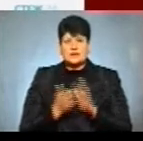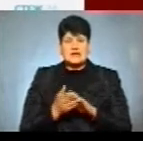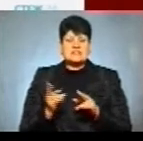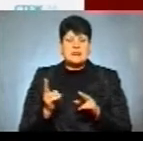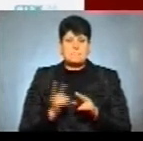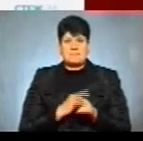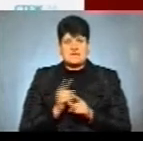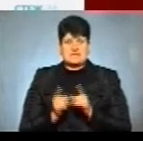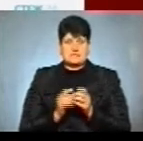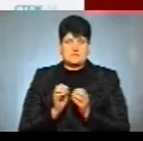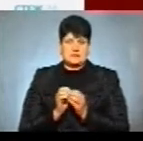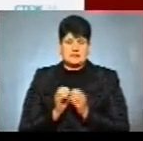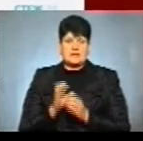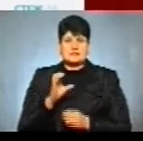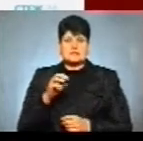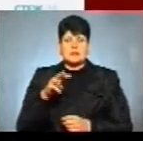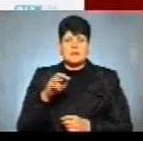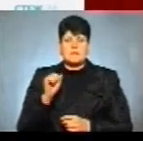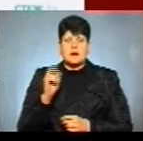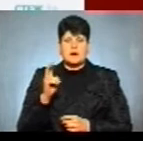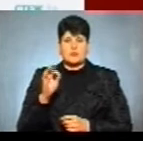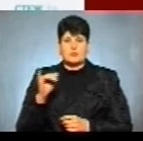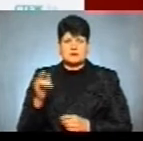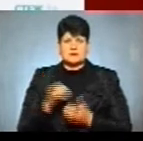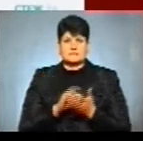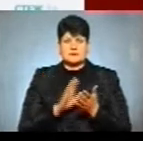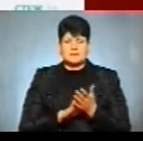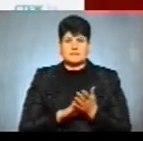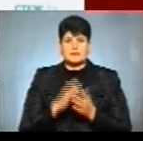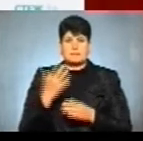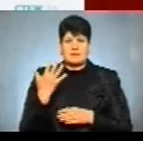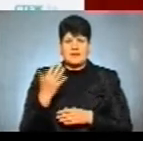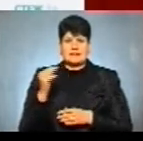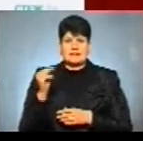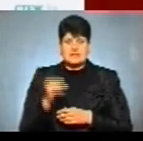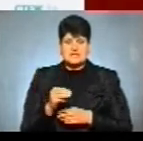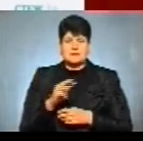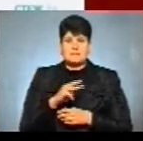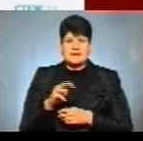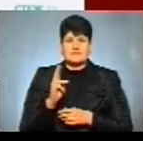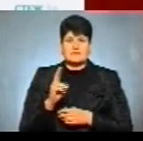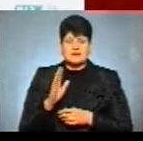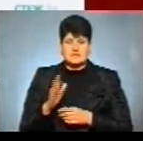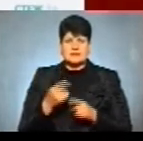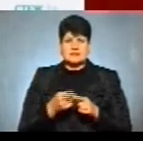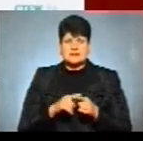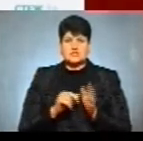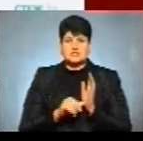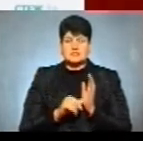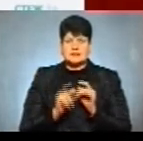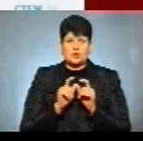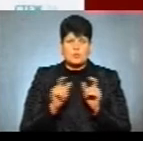без змін. В Смакуза, який задекларував майже 5 тисяч метрів квадратних, це 65